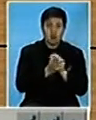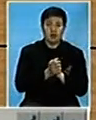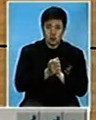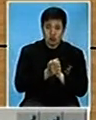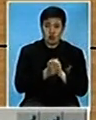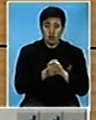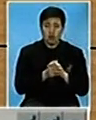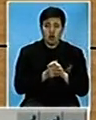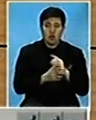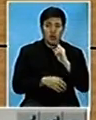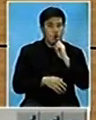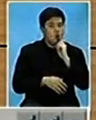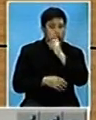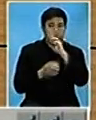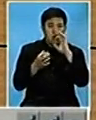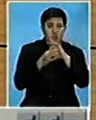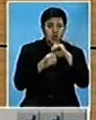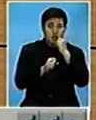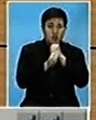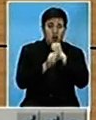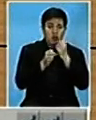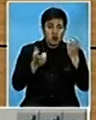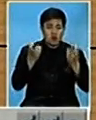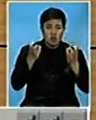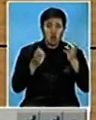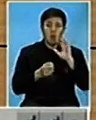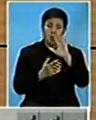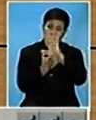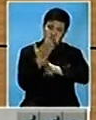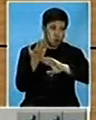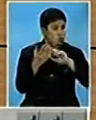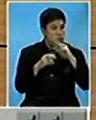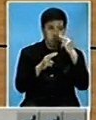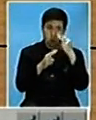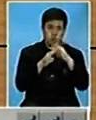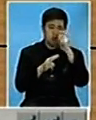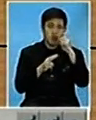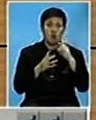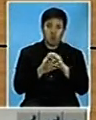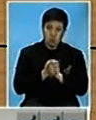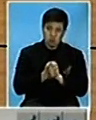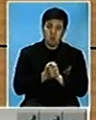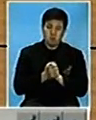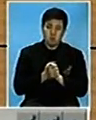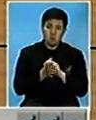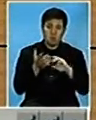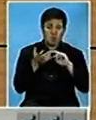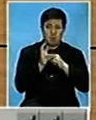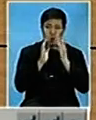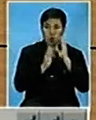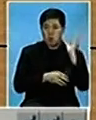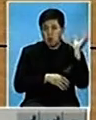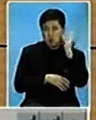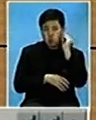ตีกระบวนการยุติธรรมของประเทศอย่างเสียหายชนิดที่เรียกว่าถ้าใครได้ยินได้ฟังแล้